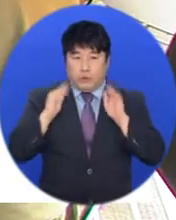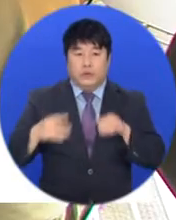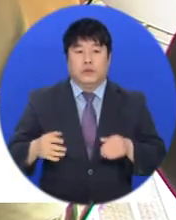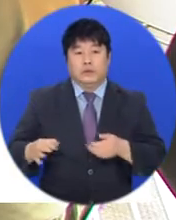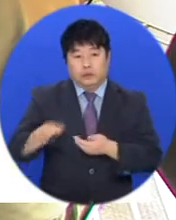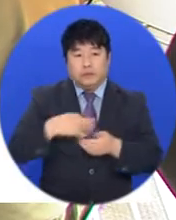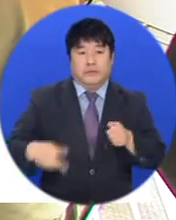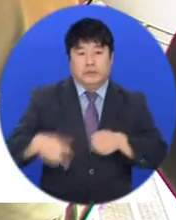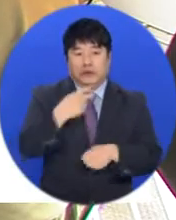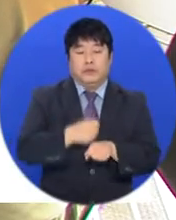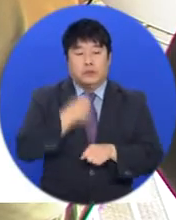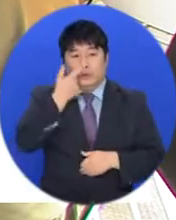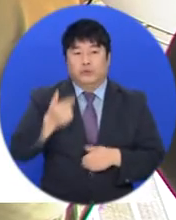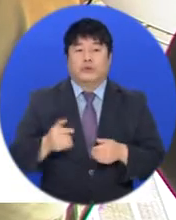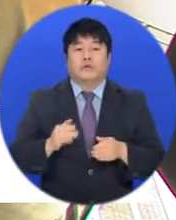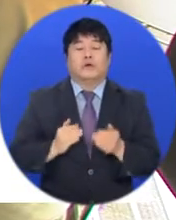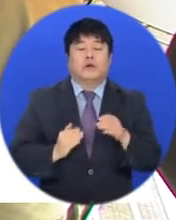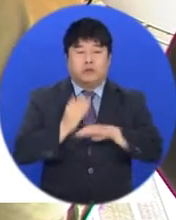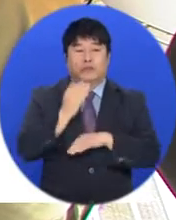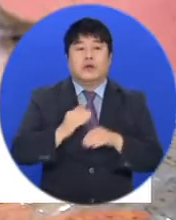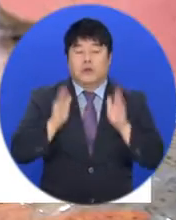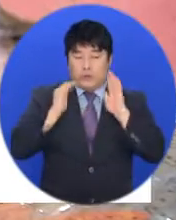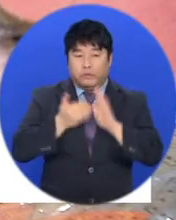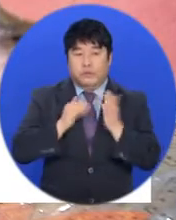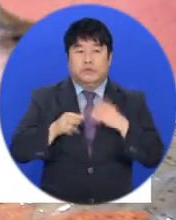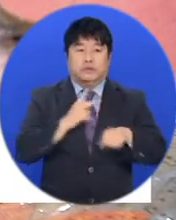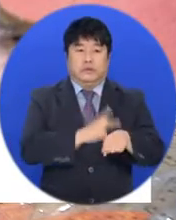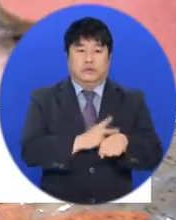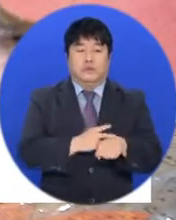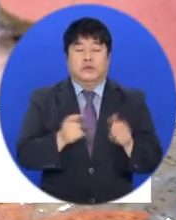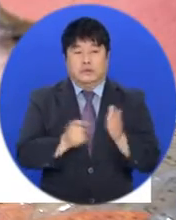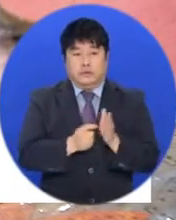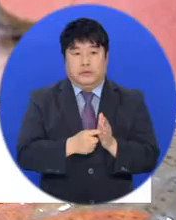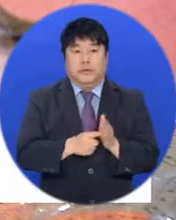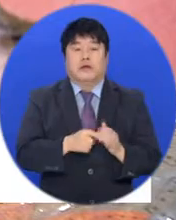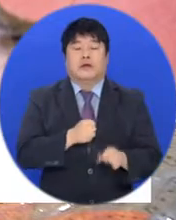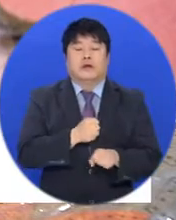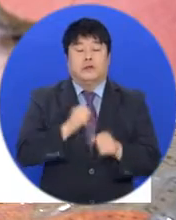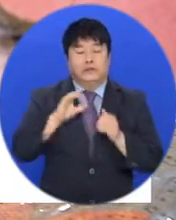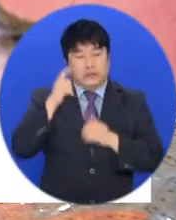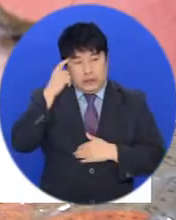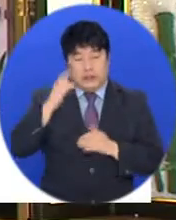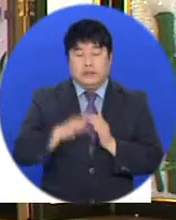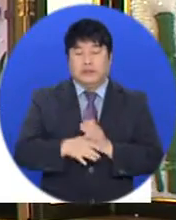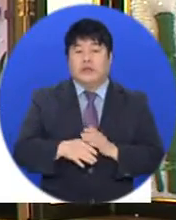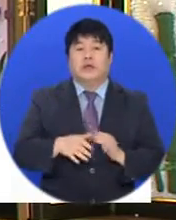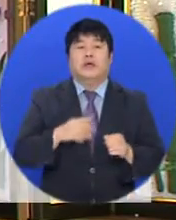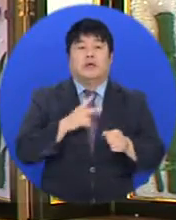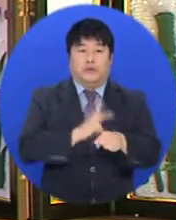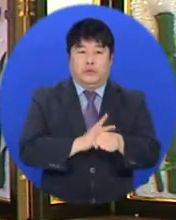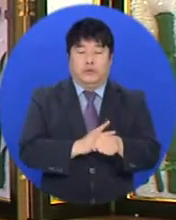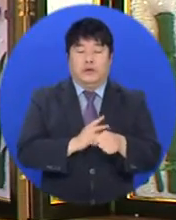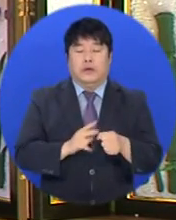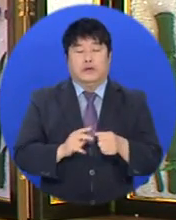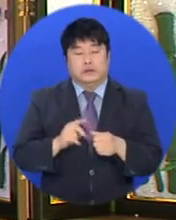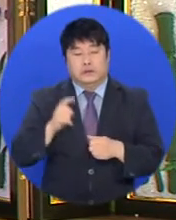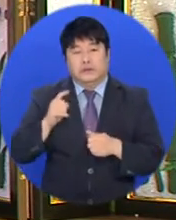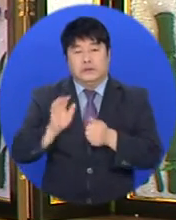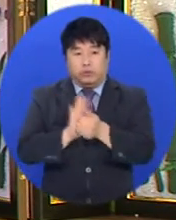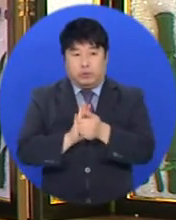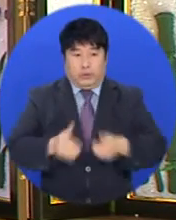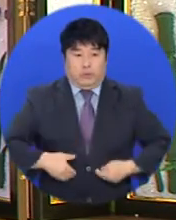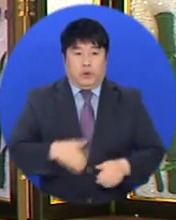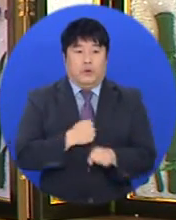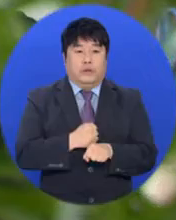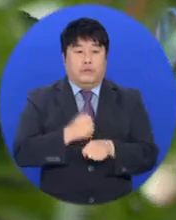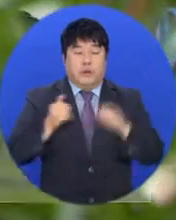지 6개월이 넘은 방과 후 강사들은 시급성을 따졌을 때 강사들에 대한 지원도 필요했다며 학생들을 부러운 눈으로 바라볼 수밖에